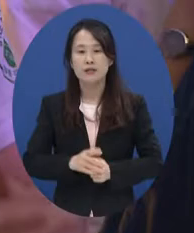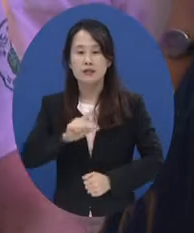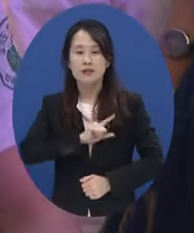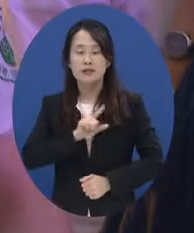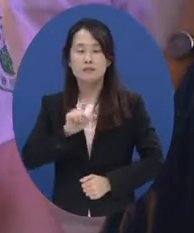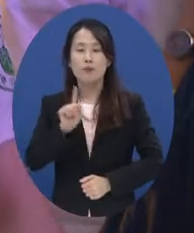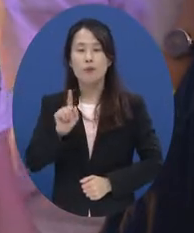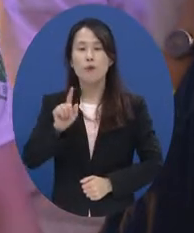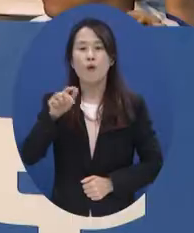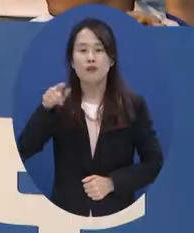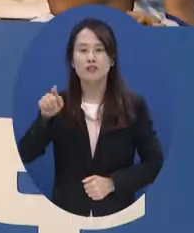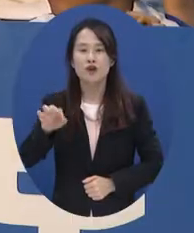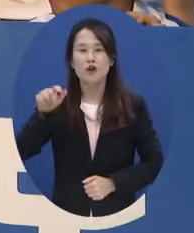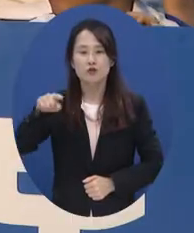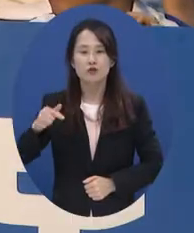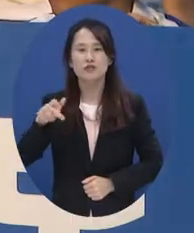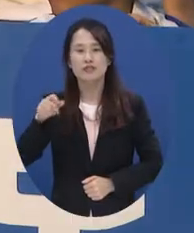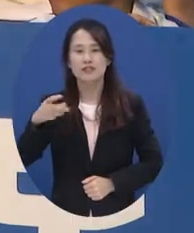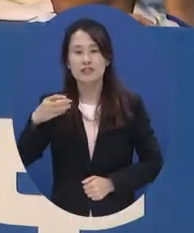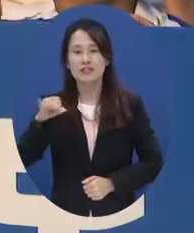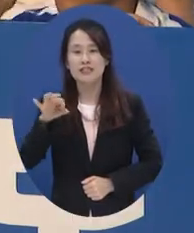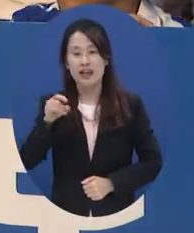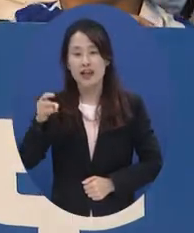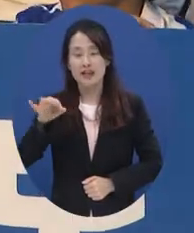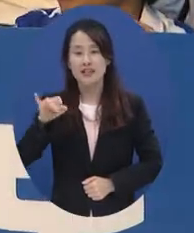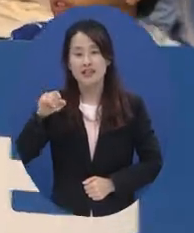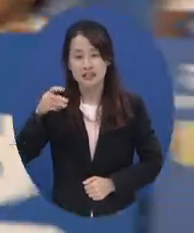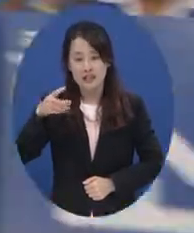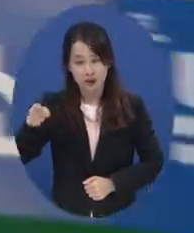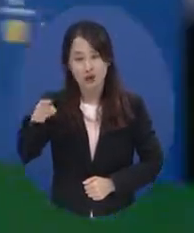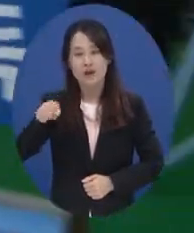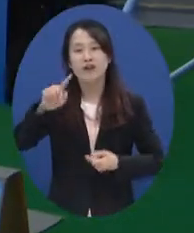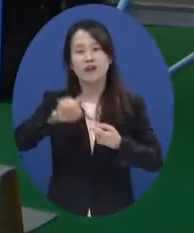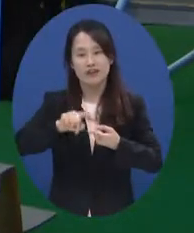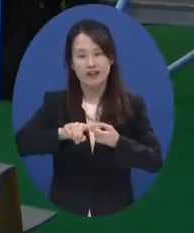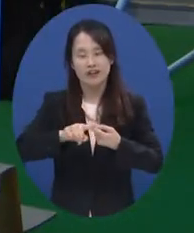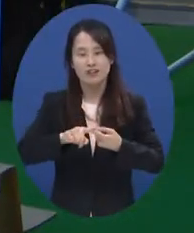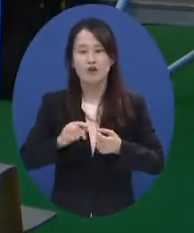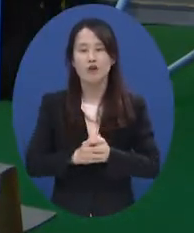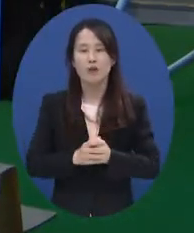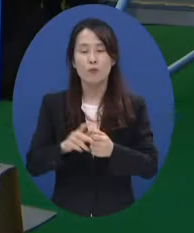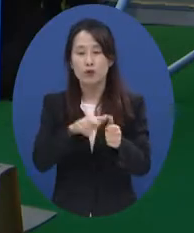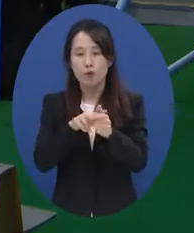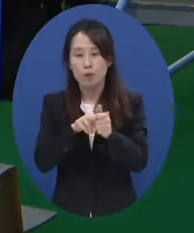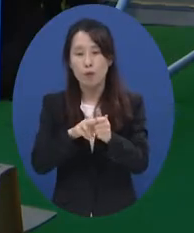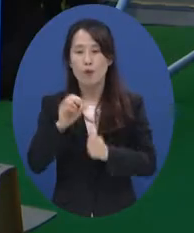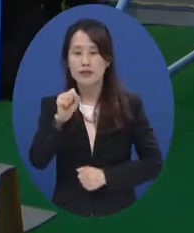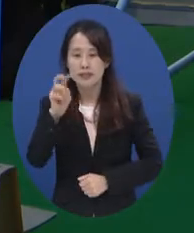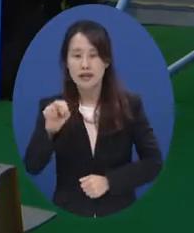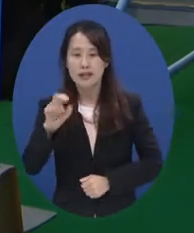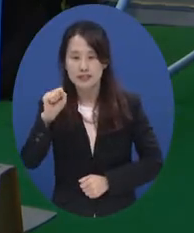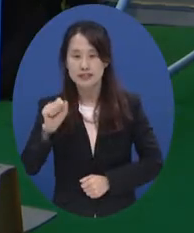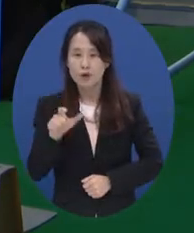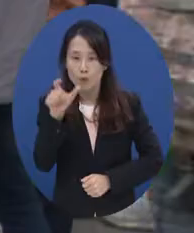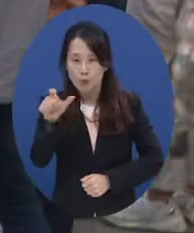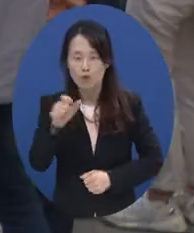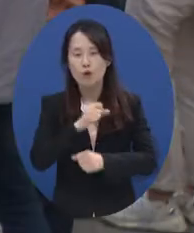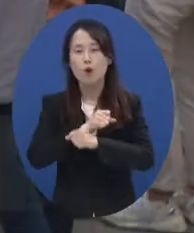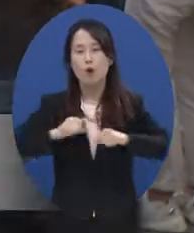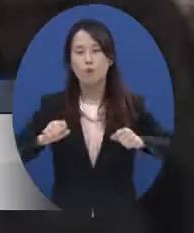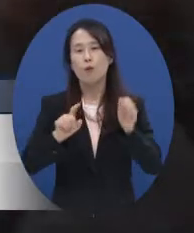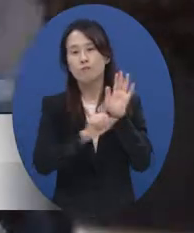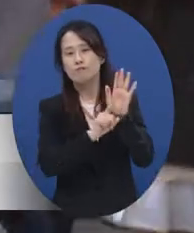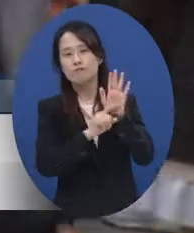청춘 크리에이터. 앞으로 청년 기본소득과 관련된 내용을 SNS에 올리는 등의 홍보 활동을 펼치게 됩니다.